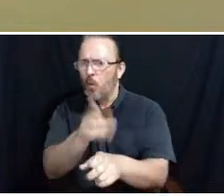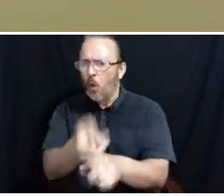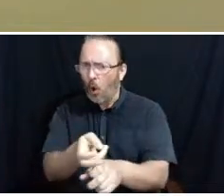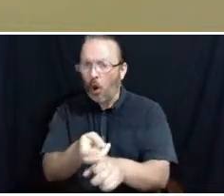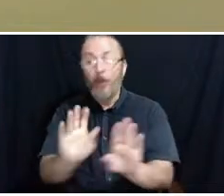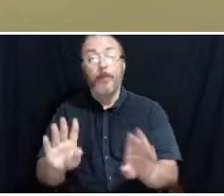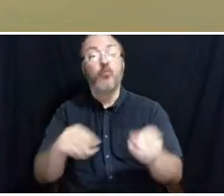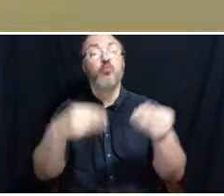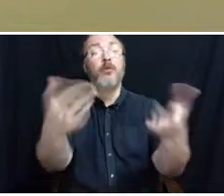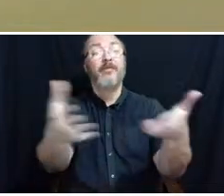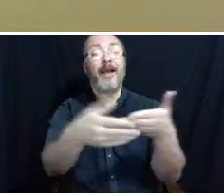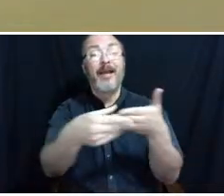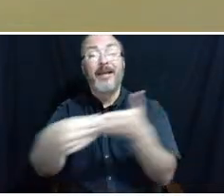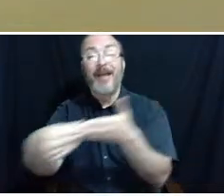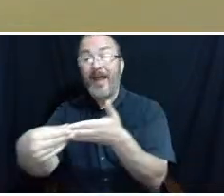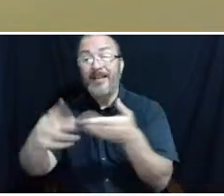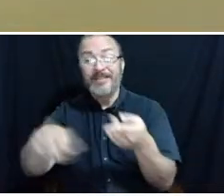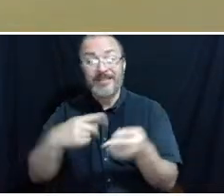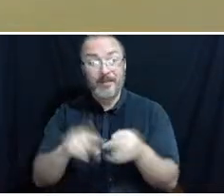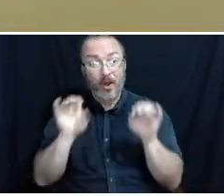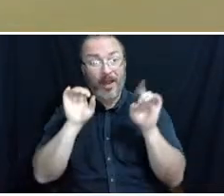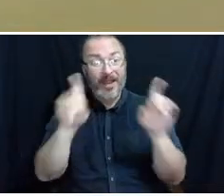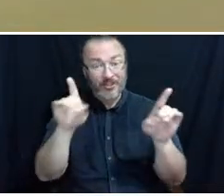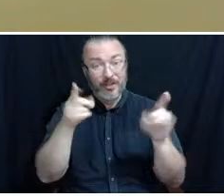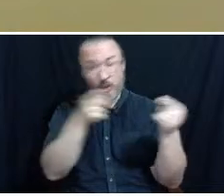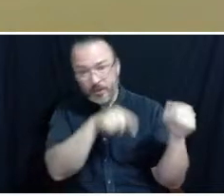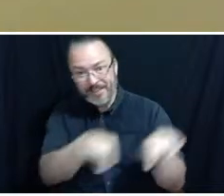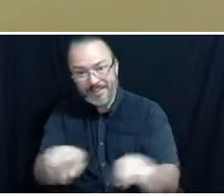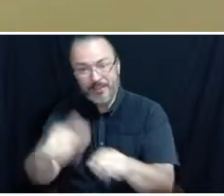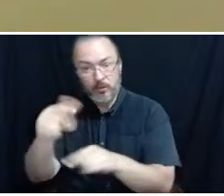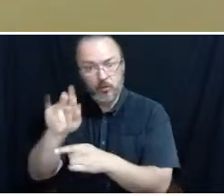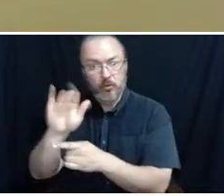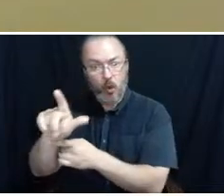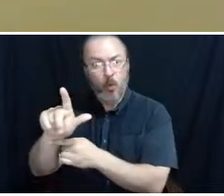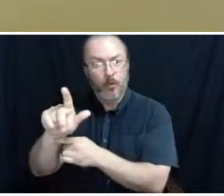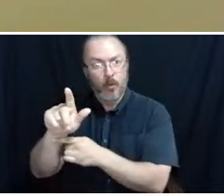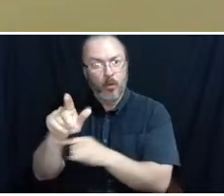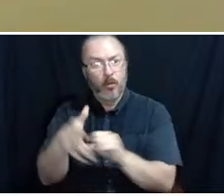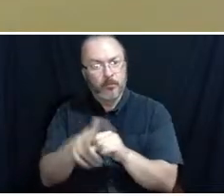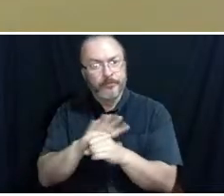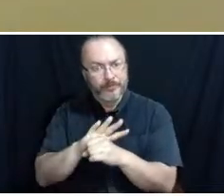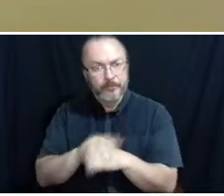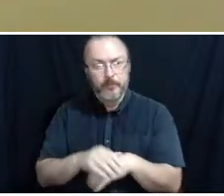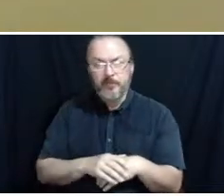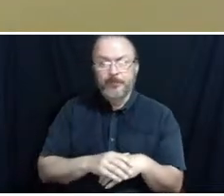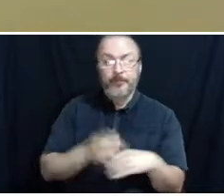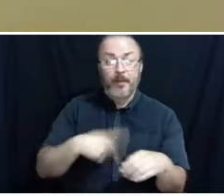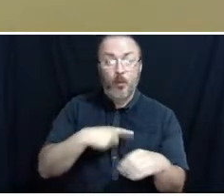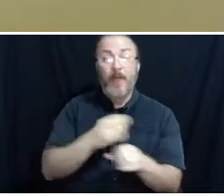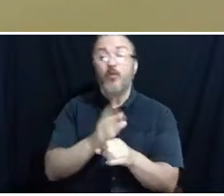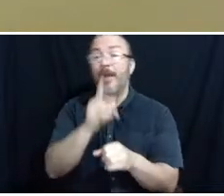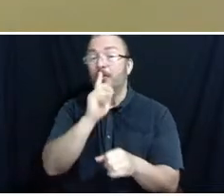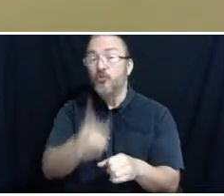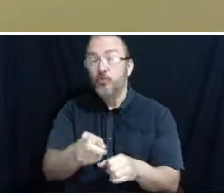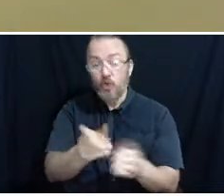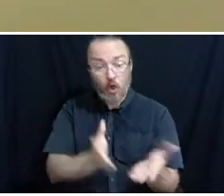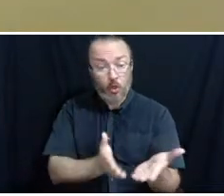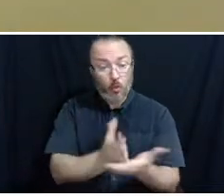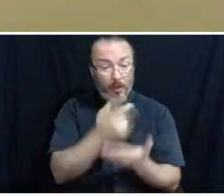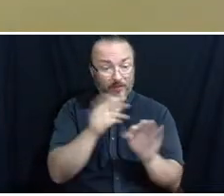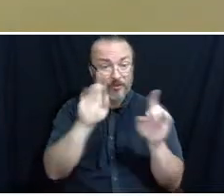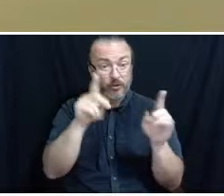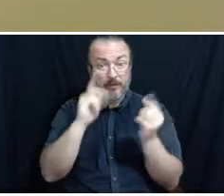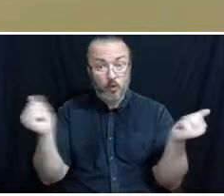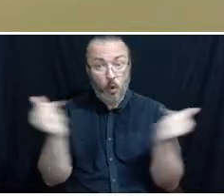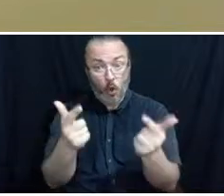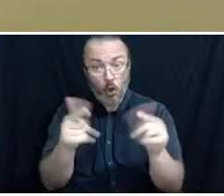d'aborder l'éducation à l'ère de la COVID-19. Nous devons veiller à ce que le droit à l'éducation pour chaque enfant,